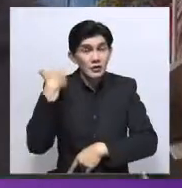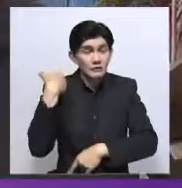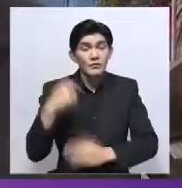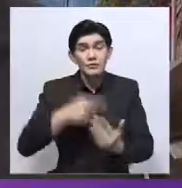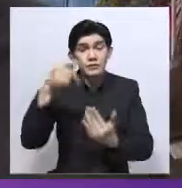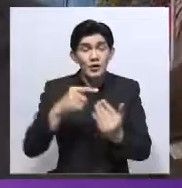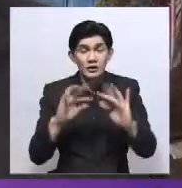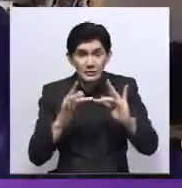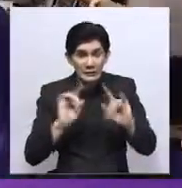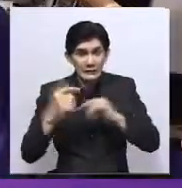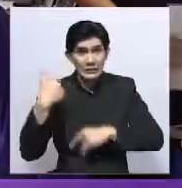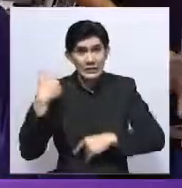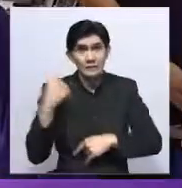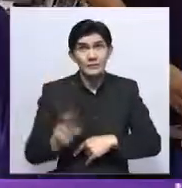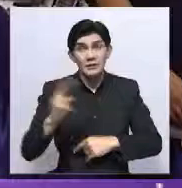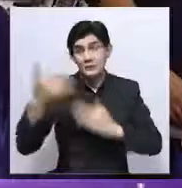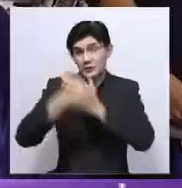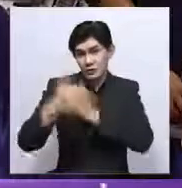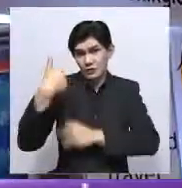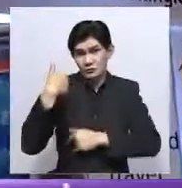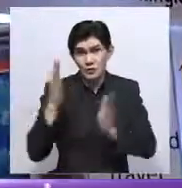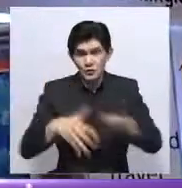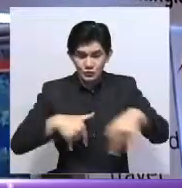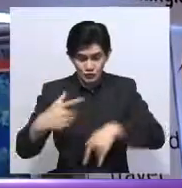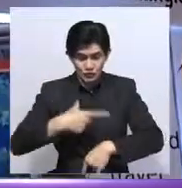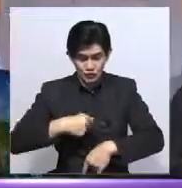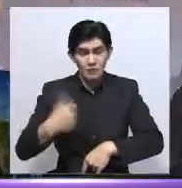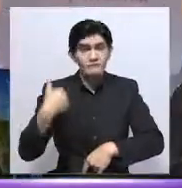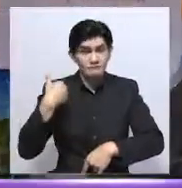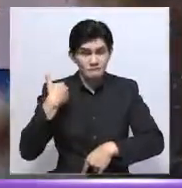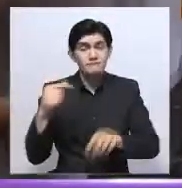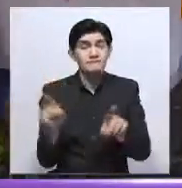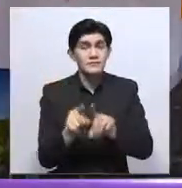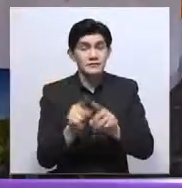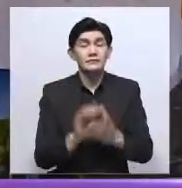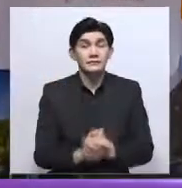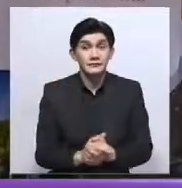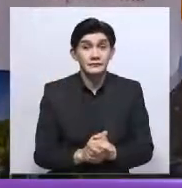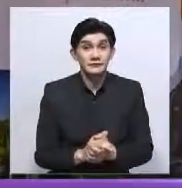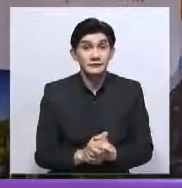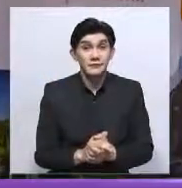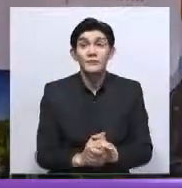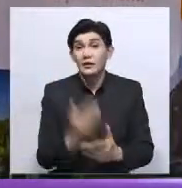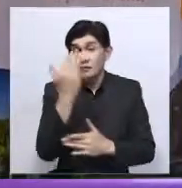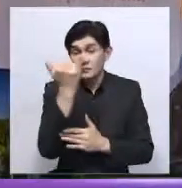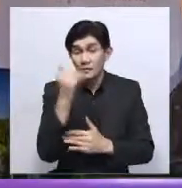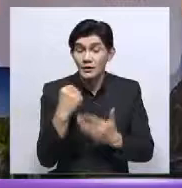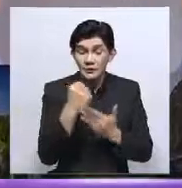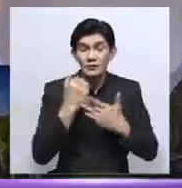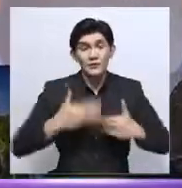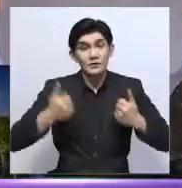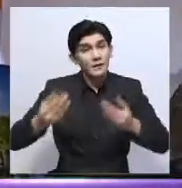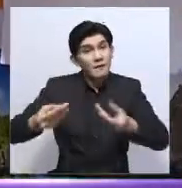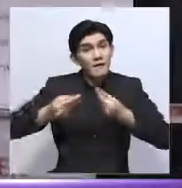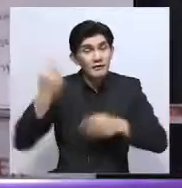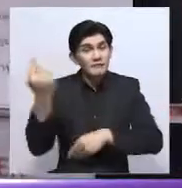งแพ็กเกจอินเทอร์เน็ตสำหรับใช้ในต่างประเทศก็ได้รับความนิยมจากประชาชนที่มาร่วมงานเพิ่มมากขึ้นด้วยนะคะเนื่องจากจะช่วยอำนวยความ